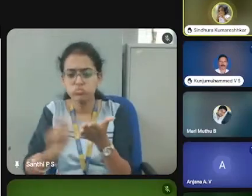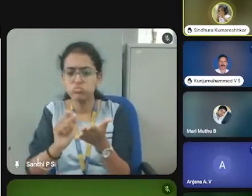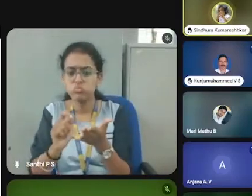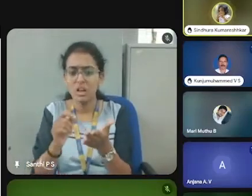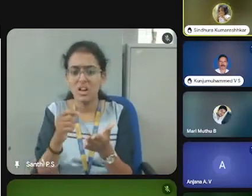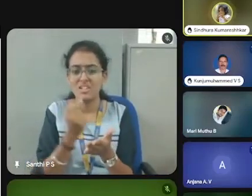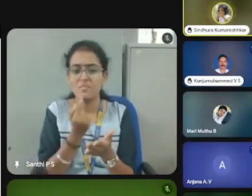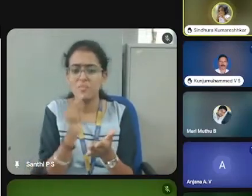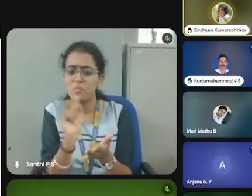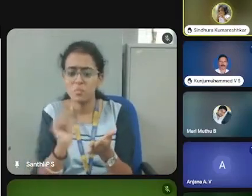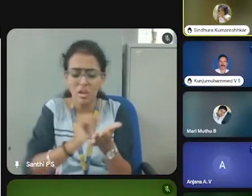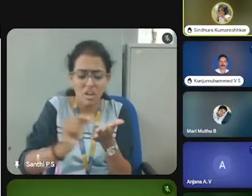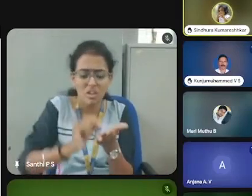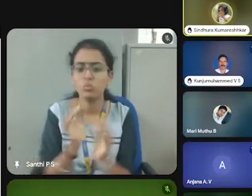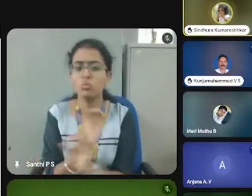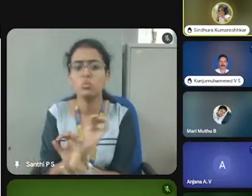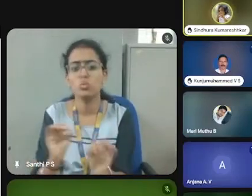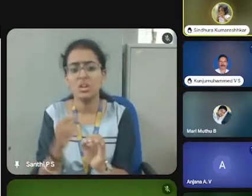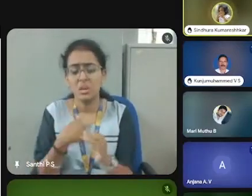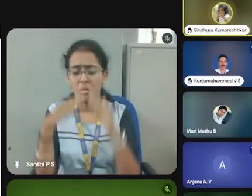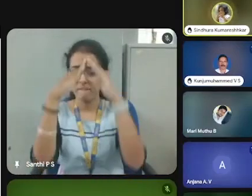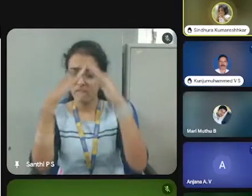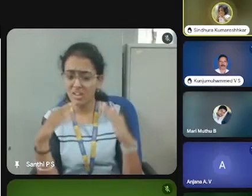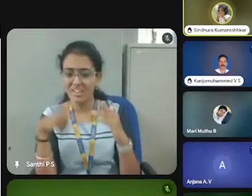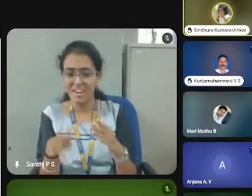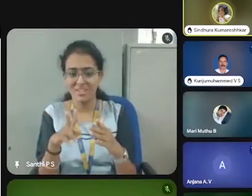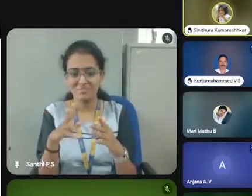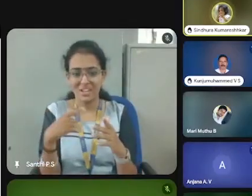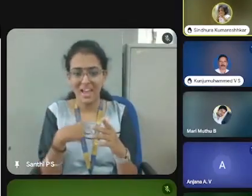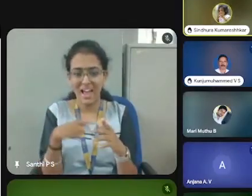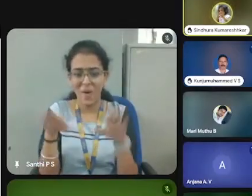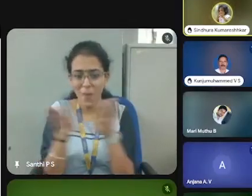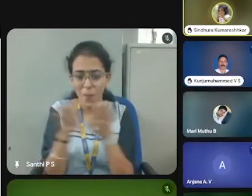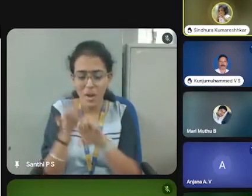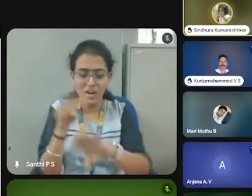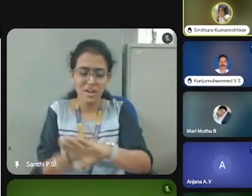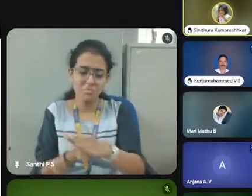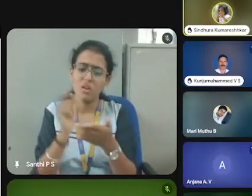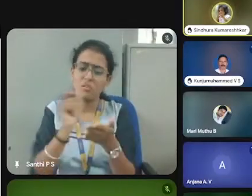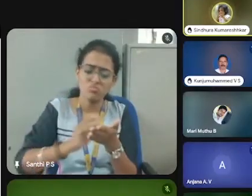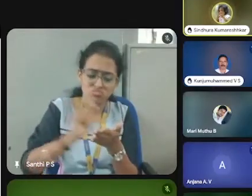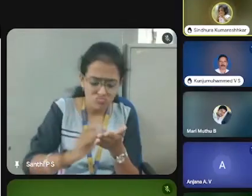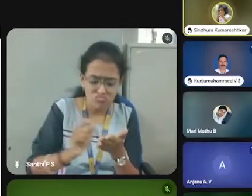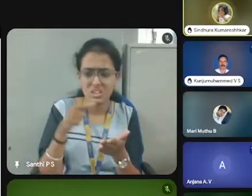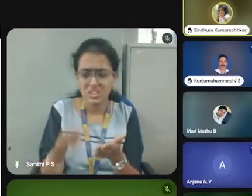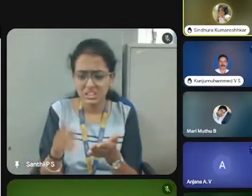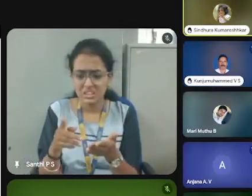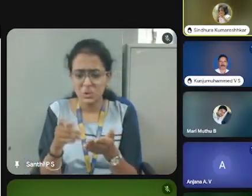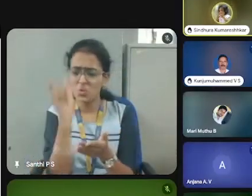ഉപയോഗിച്ച് എഴുതത്തില്ല. ഇപ്പൊ ഞാനൊന്ന് വീട്ടില് ഈ വെക്കേഷനൊക്കെ ഇരുന്നൊന്ന് പറഞ്ഞു കൊടുത്തതിന് ശേഷം ജസ്റ്റ് ഒന്ന് പെൻസിൽ പിടിച്ചൊരു വെറുതെ